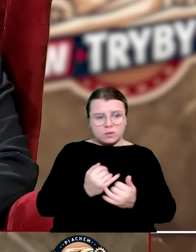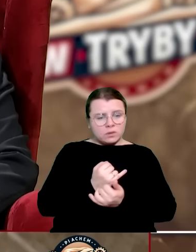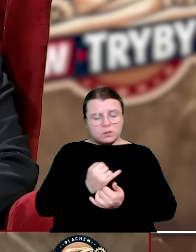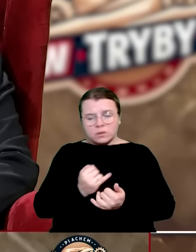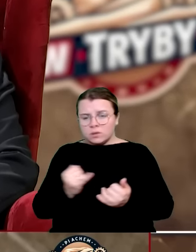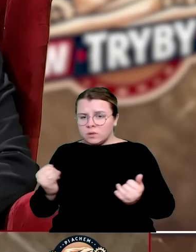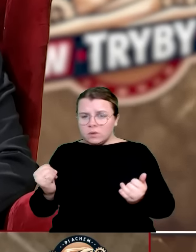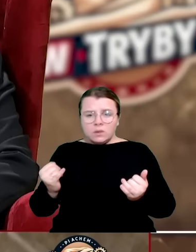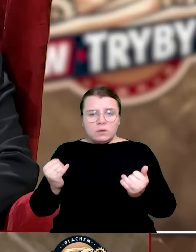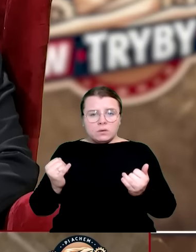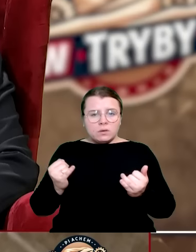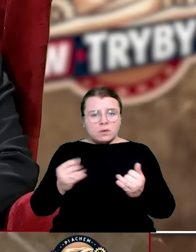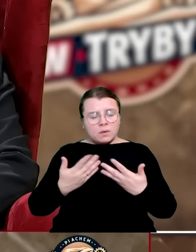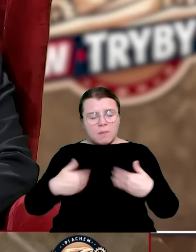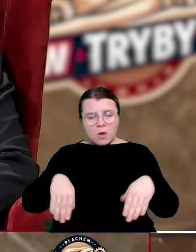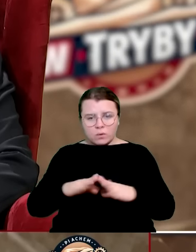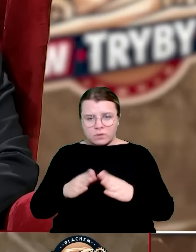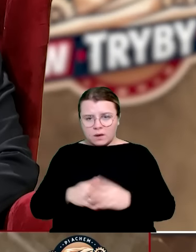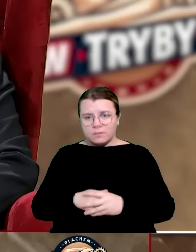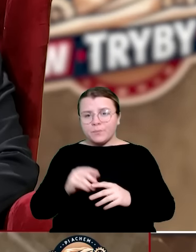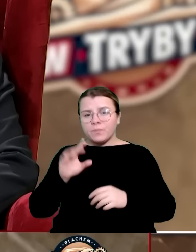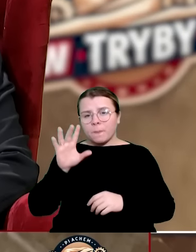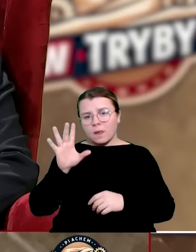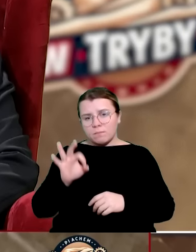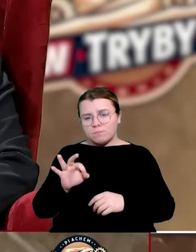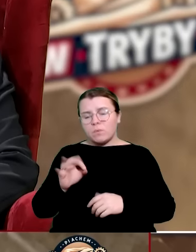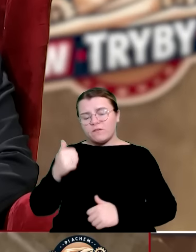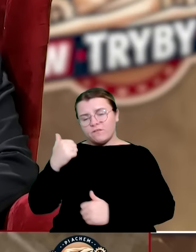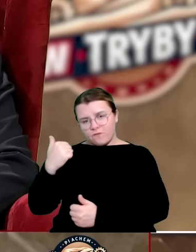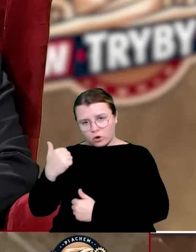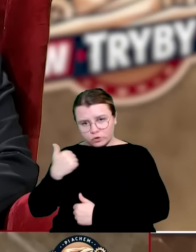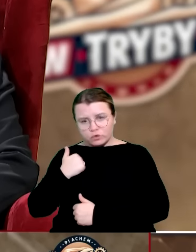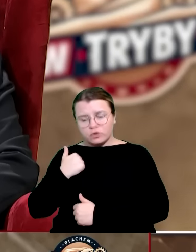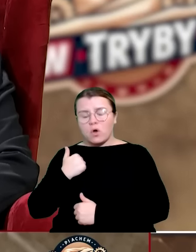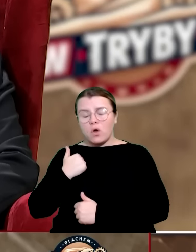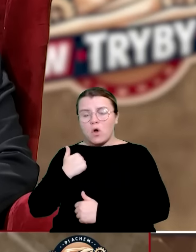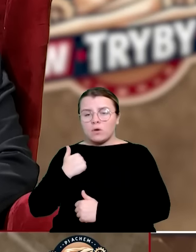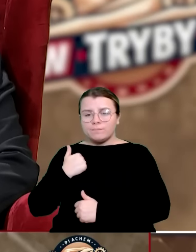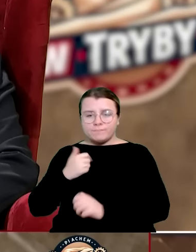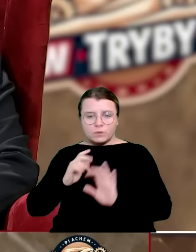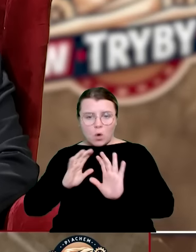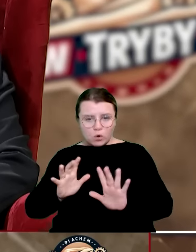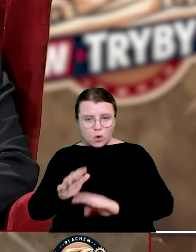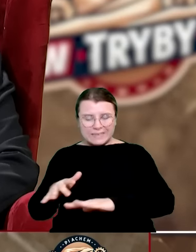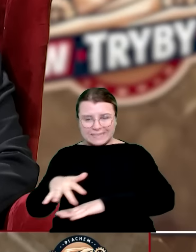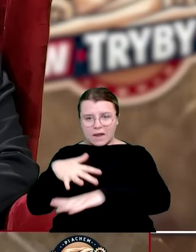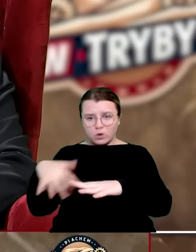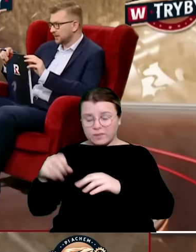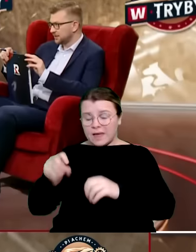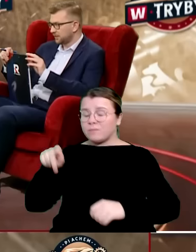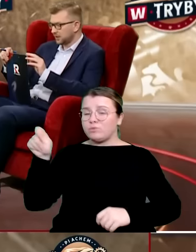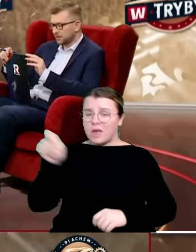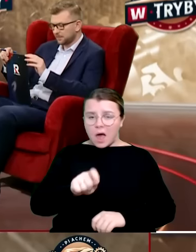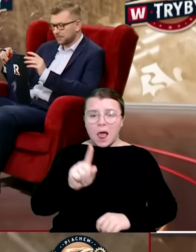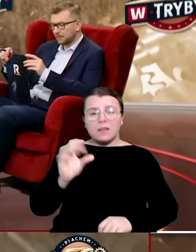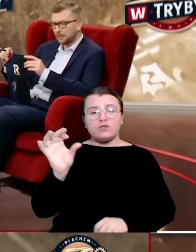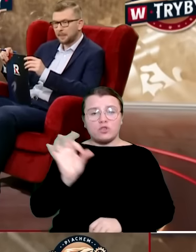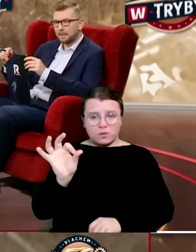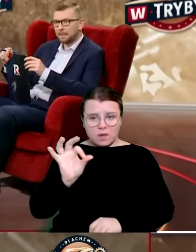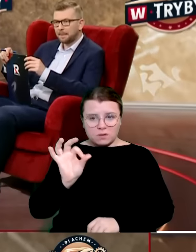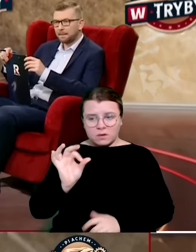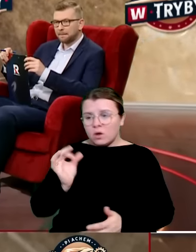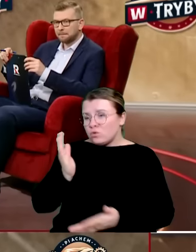polskie, bo tam Wojsko Obrony Terytorialnej owszem przyjechało, ale dopiero w środę. Jak już było, czyli